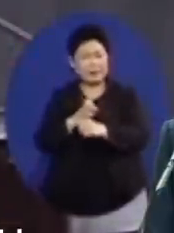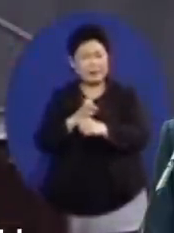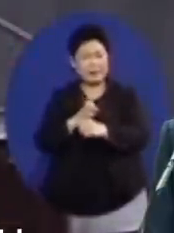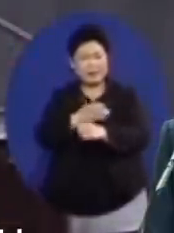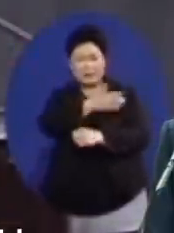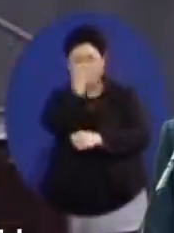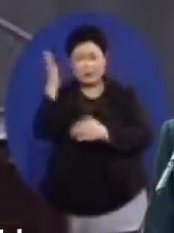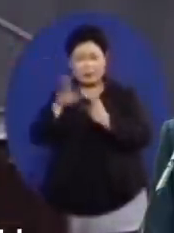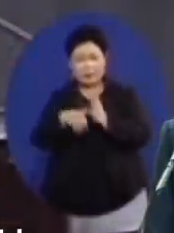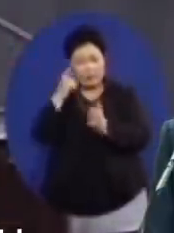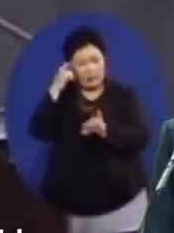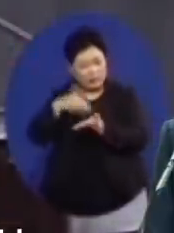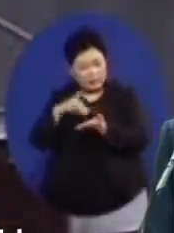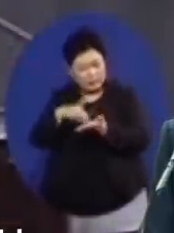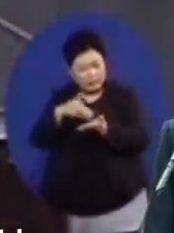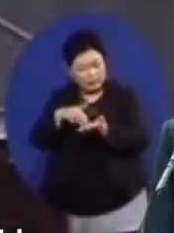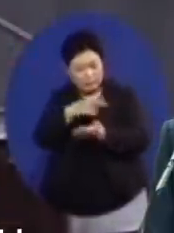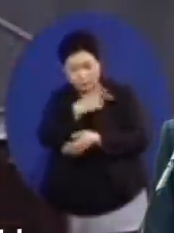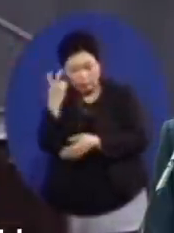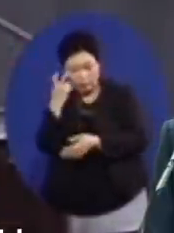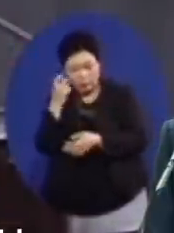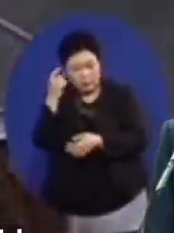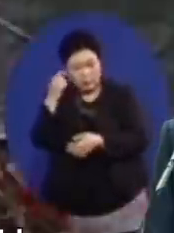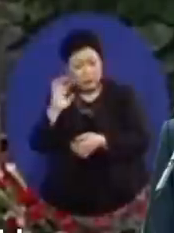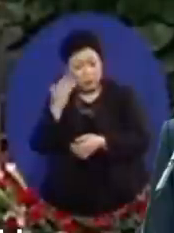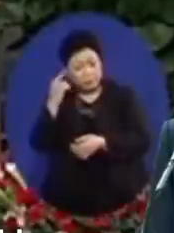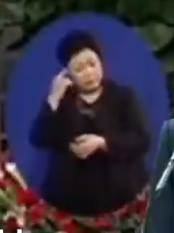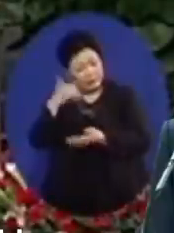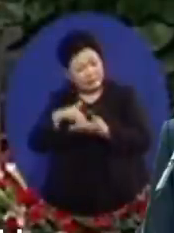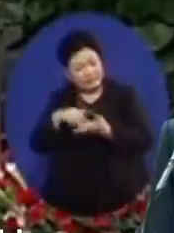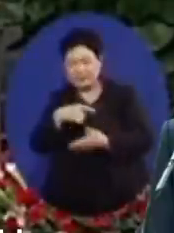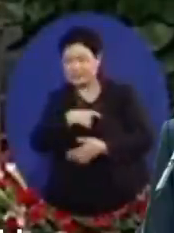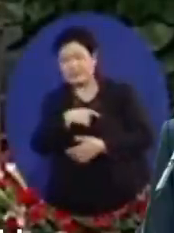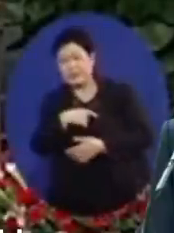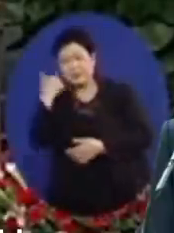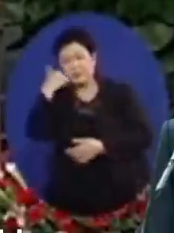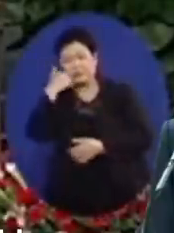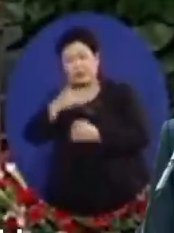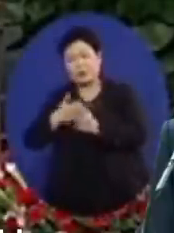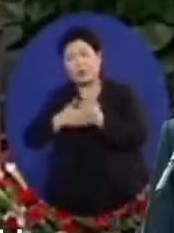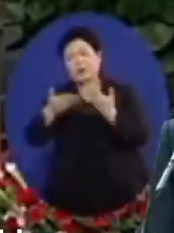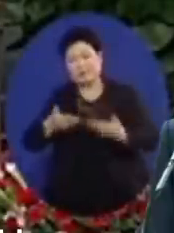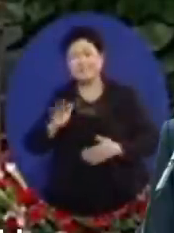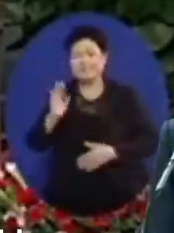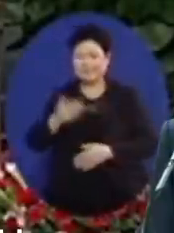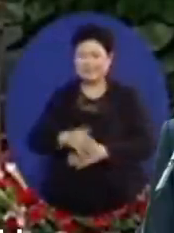젊을 때는 계산하기도 좋았는데 요새는 계산하기 싫어요. 누가 해줘야지.